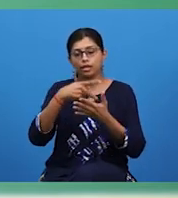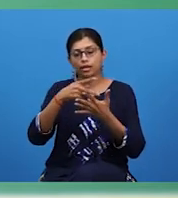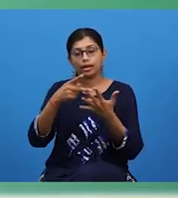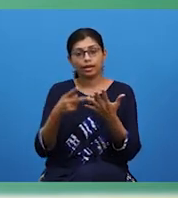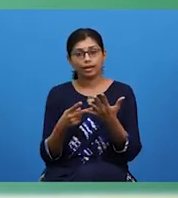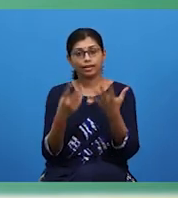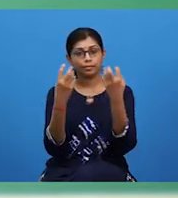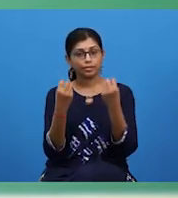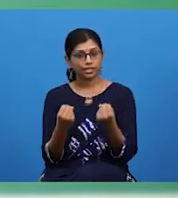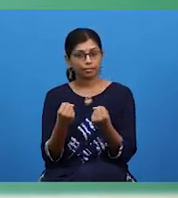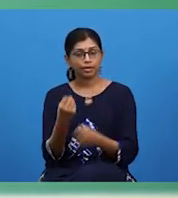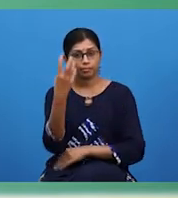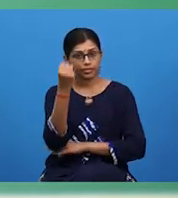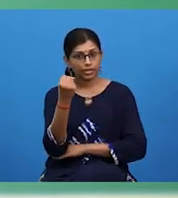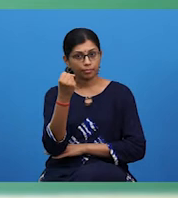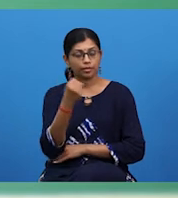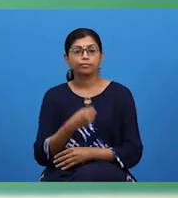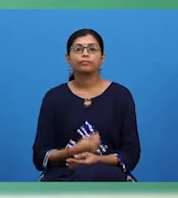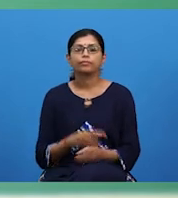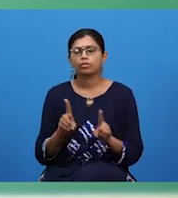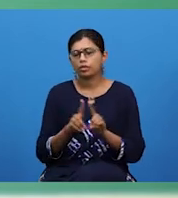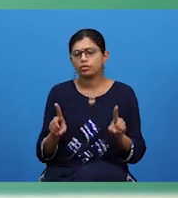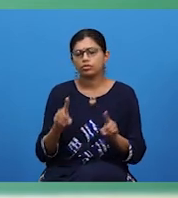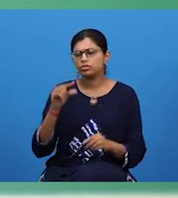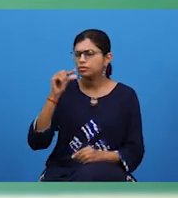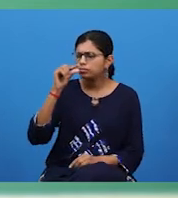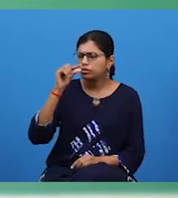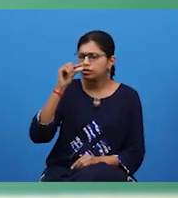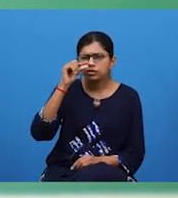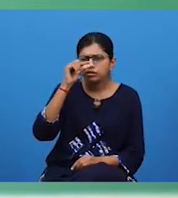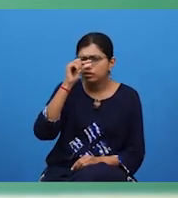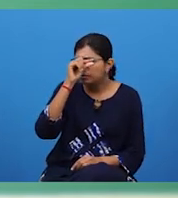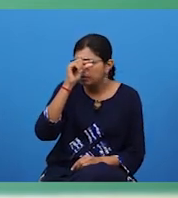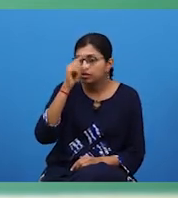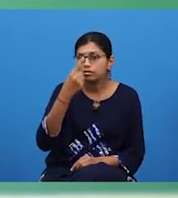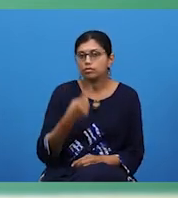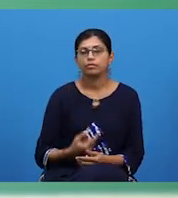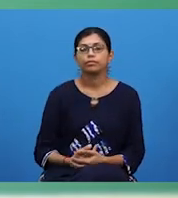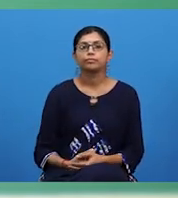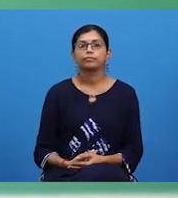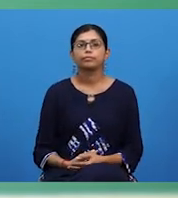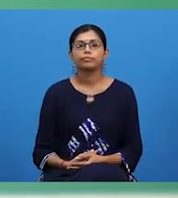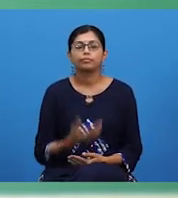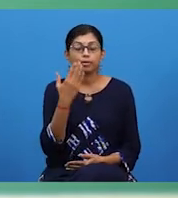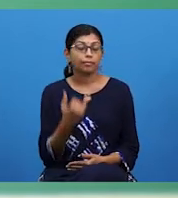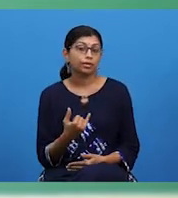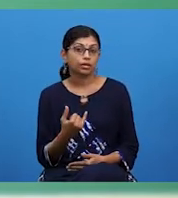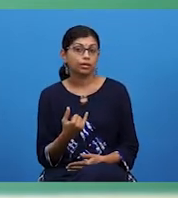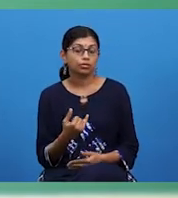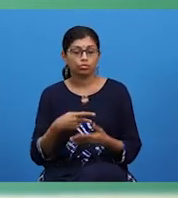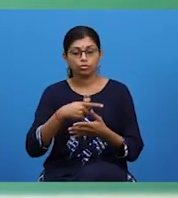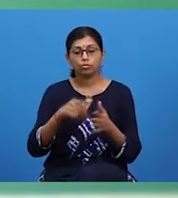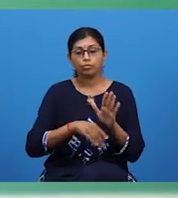Dinding virus sangat nipis, iaitu setebal satu sel sahaja, untuk meningkatkan kadar